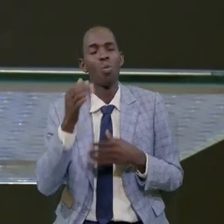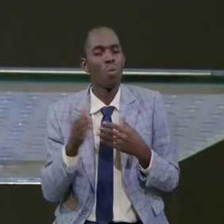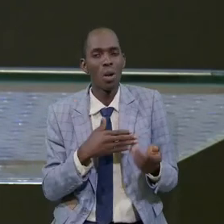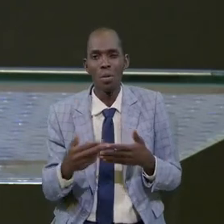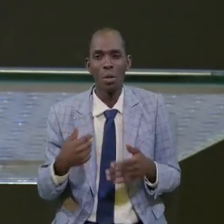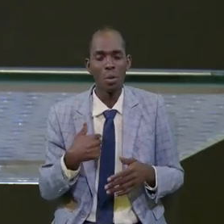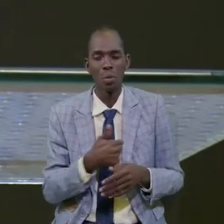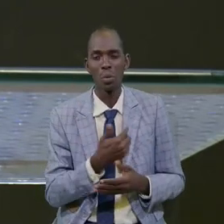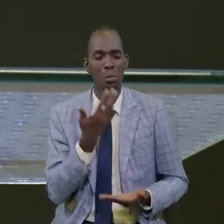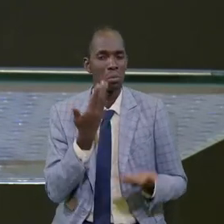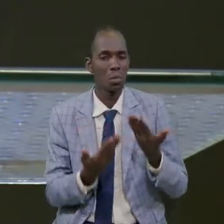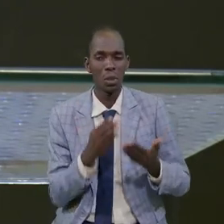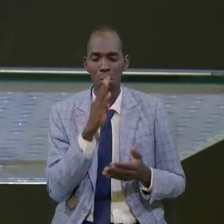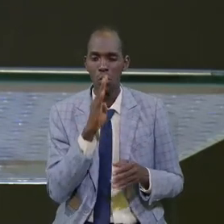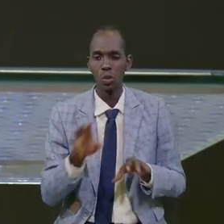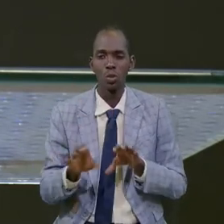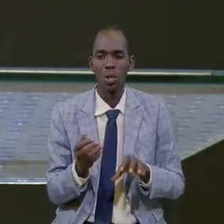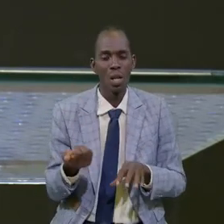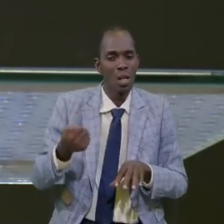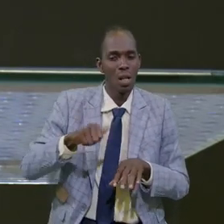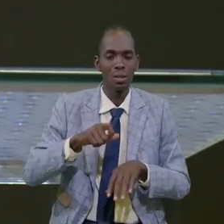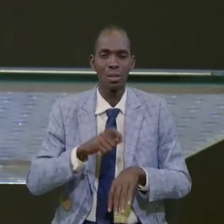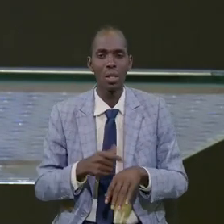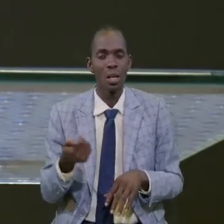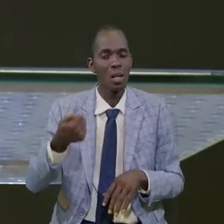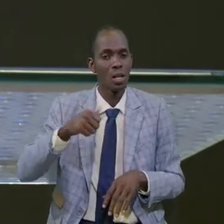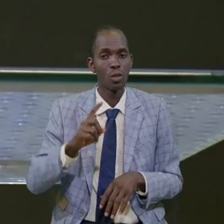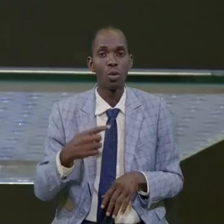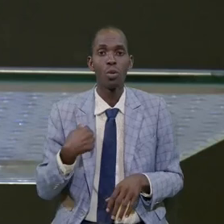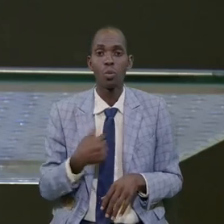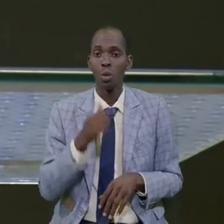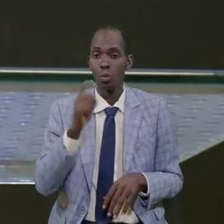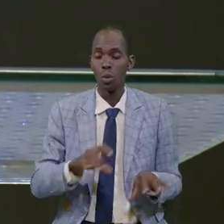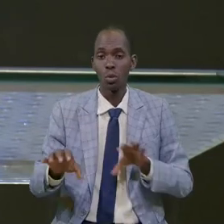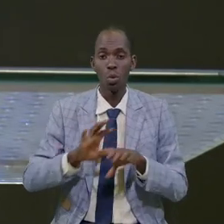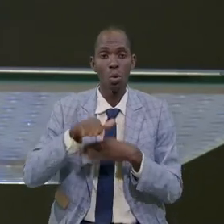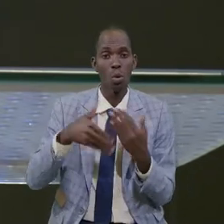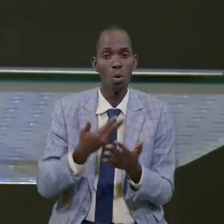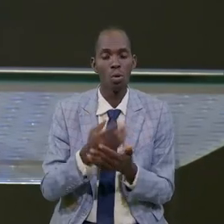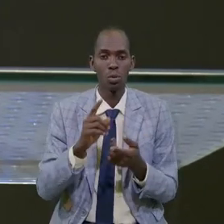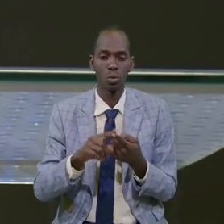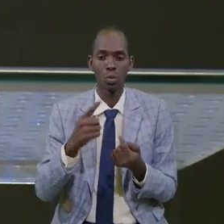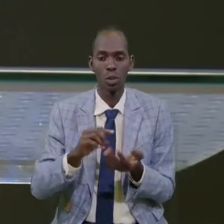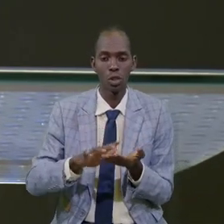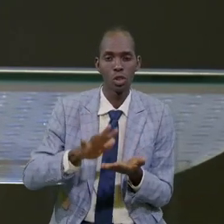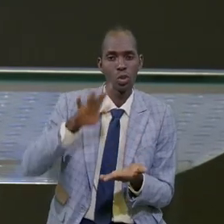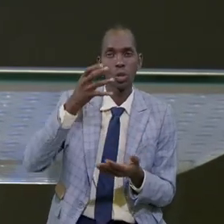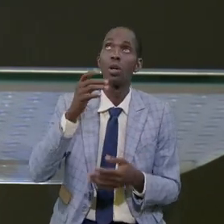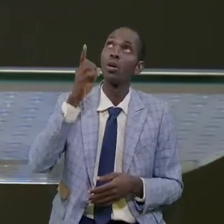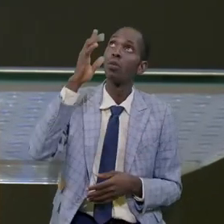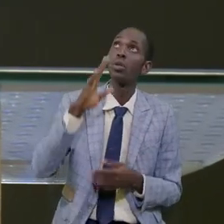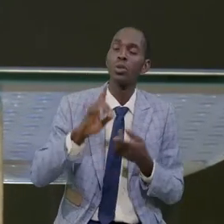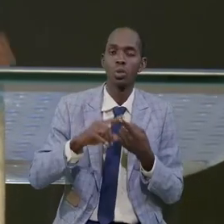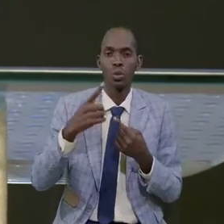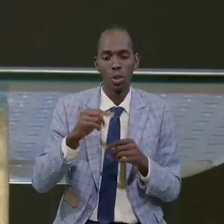quelle que soit la chose, en un moment donné et partout, nous faisons tout pour la gloire de Dieu, pour